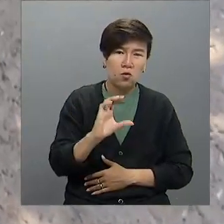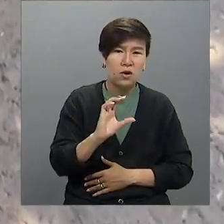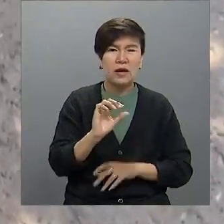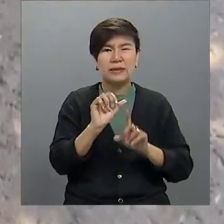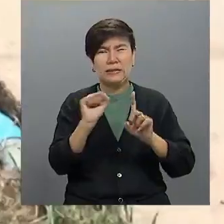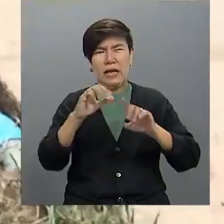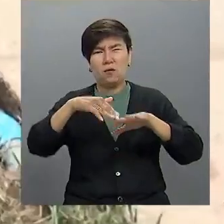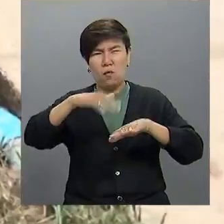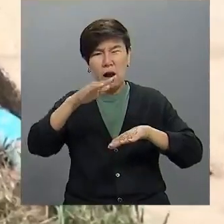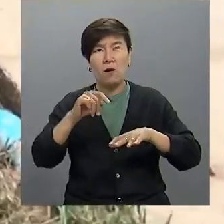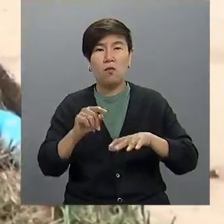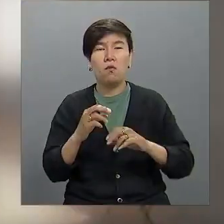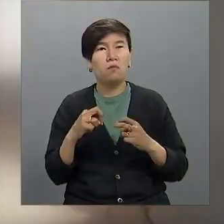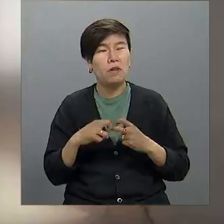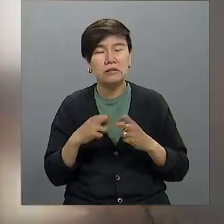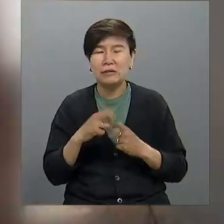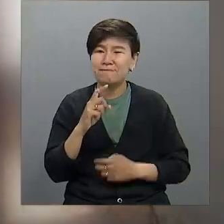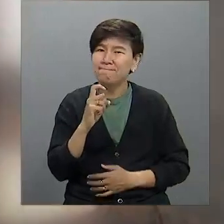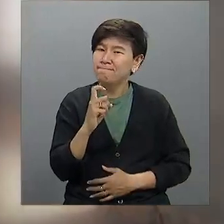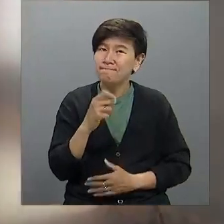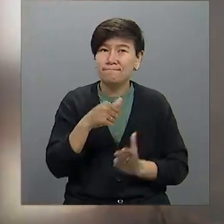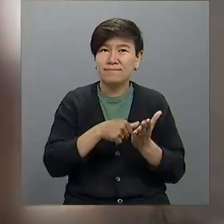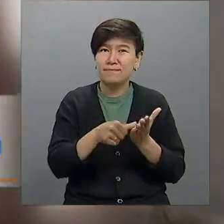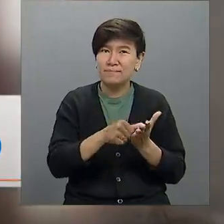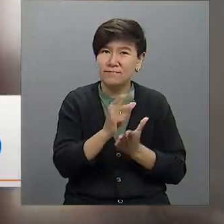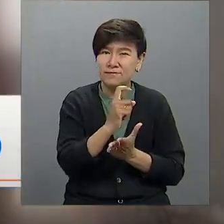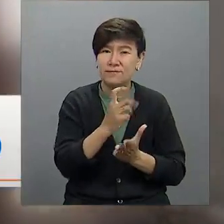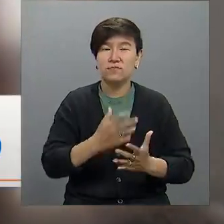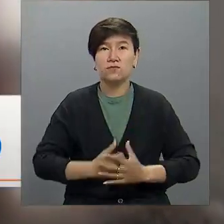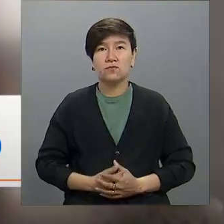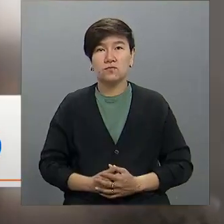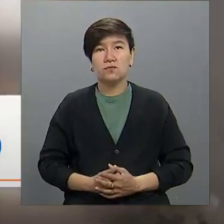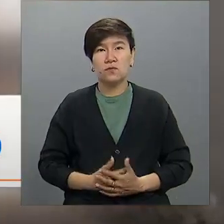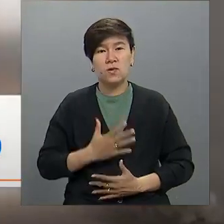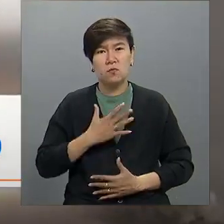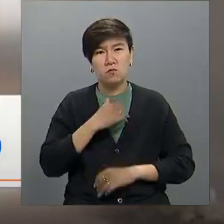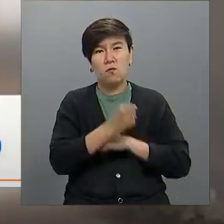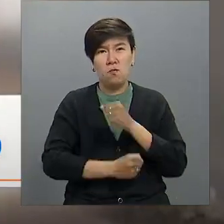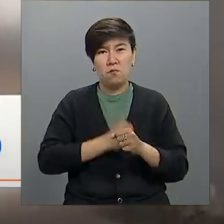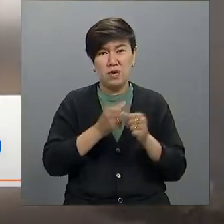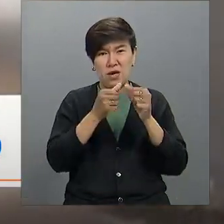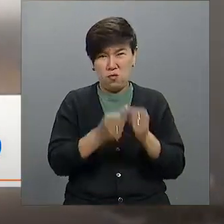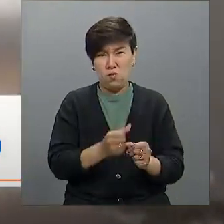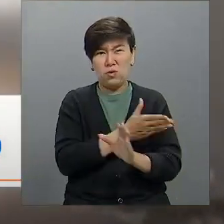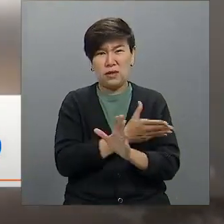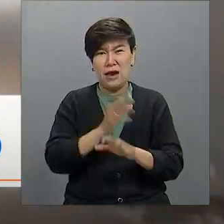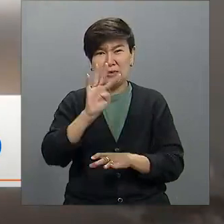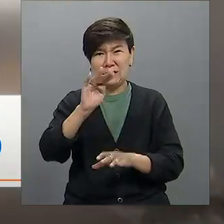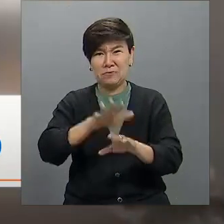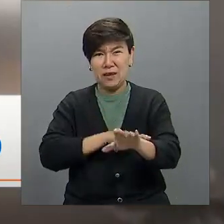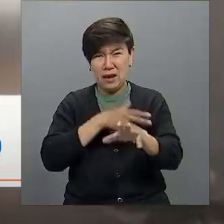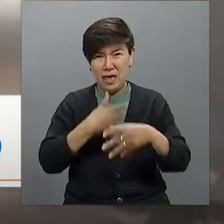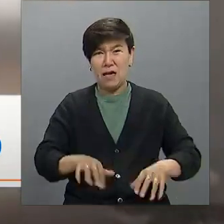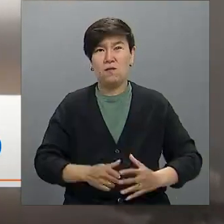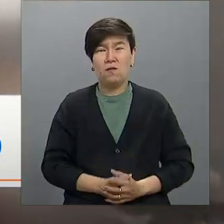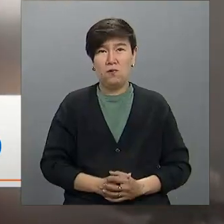ที มากเลยครับผมอยู่ที่นี่40ปีเลยครับต้นอยู่ที่เขาทำมาอยู่นี่40